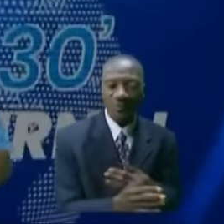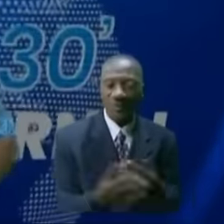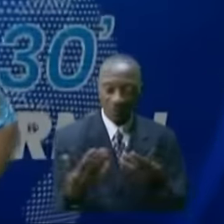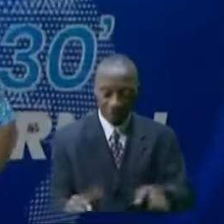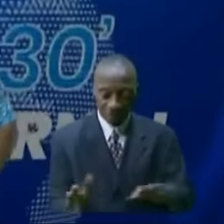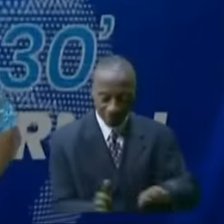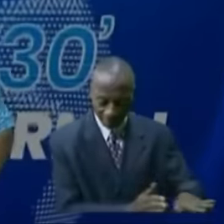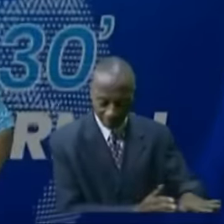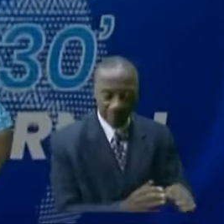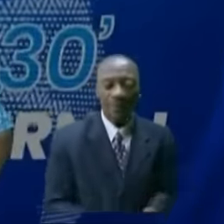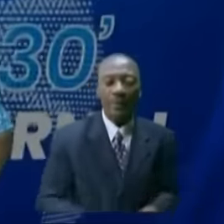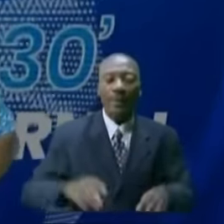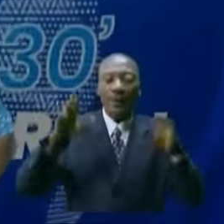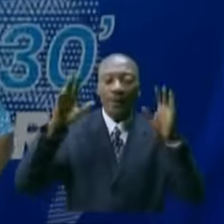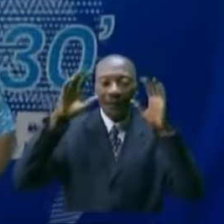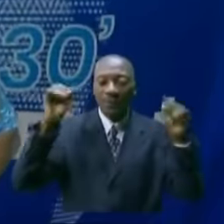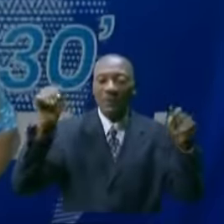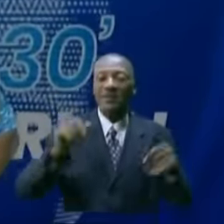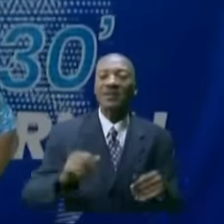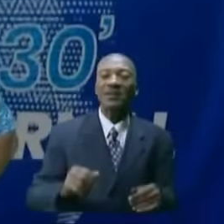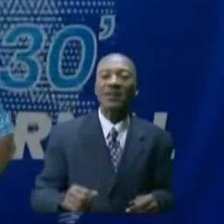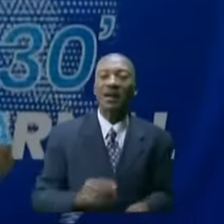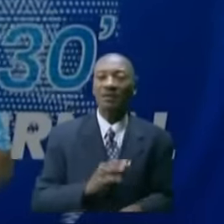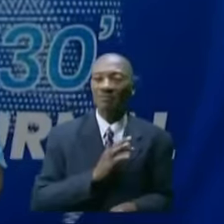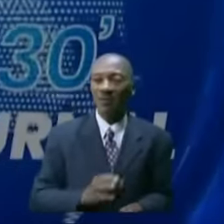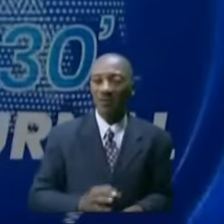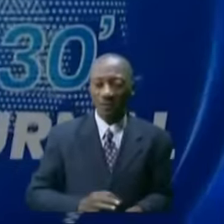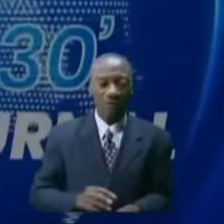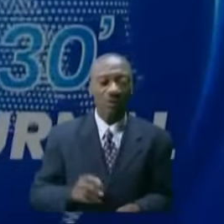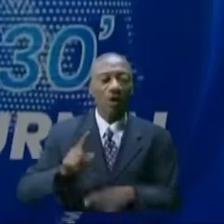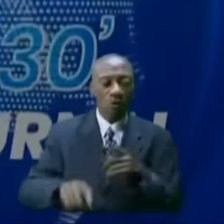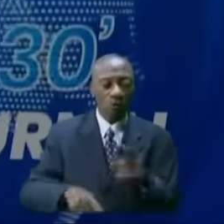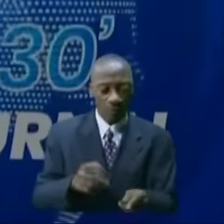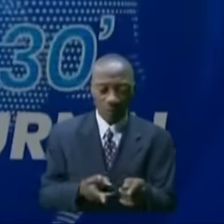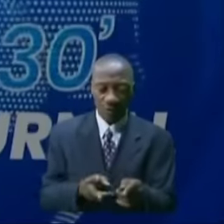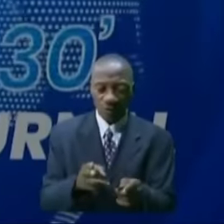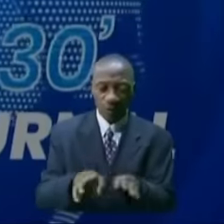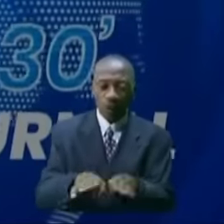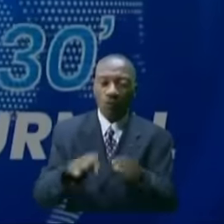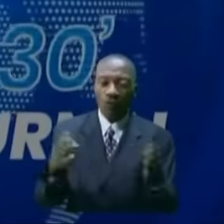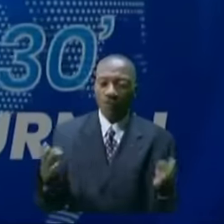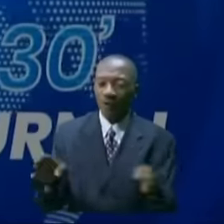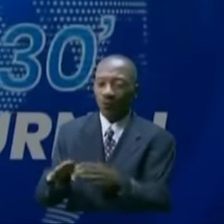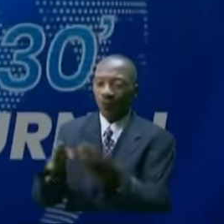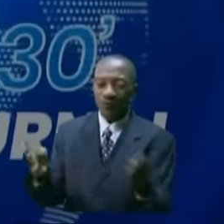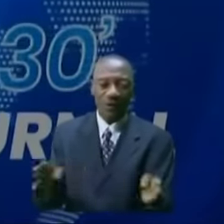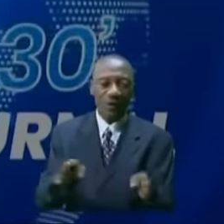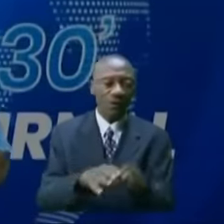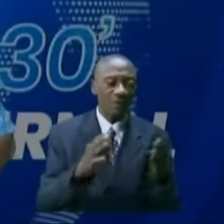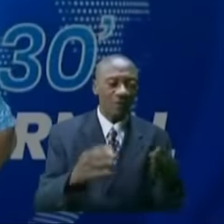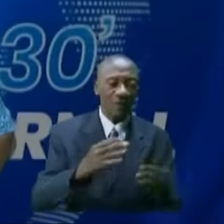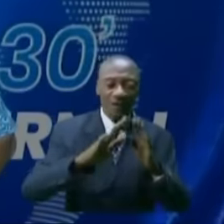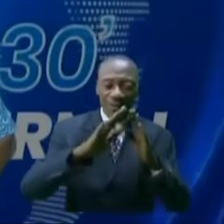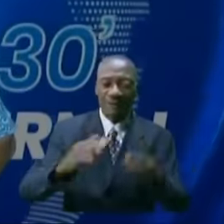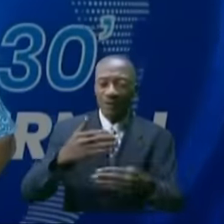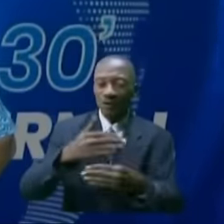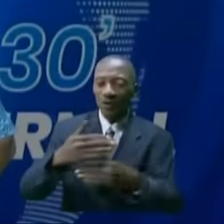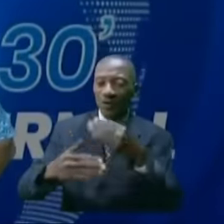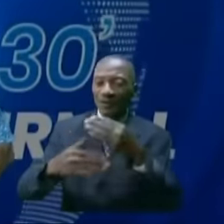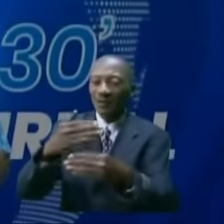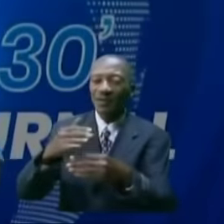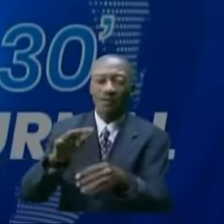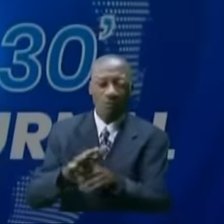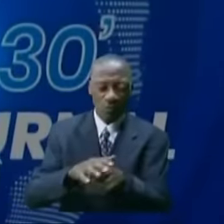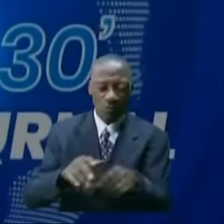chef de l'État a procédé mardi dernier à une série d'inaugurations des infrastructures à travers la